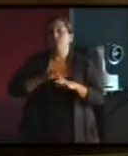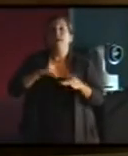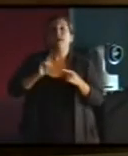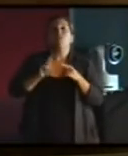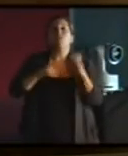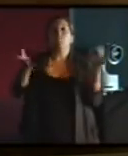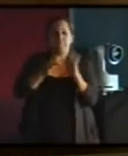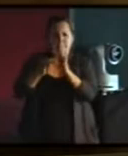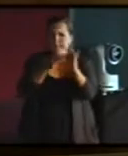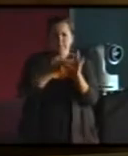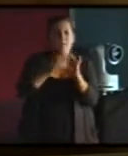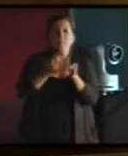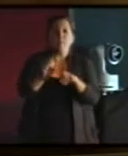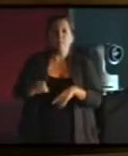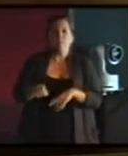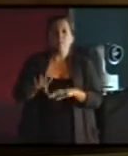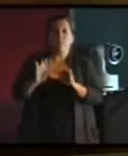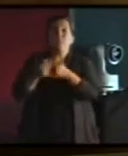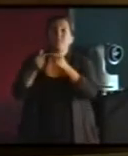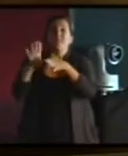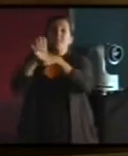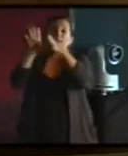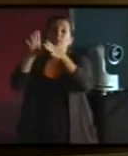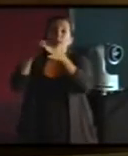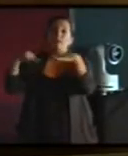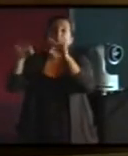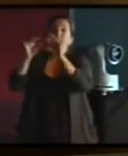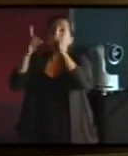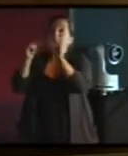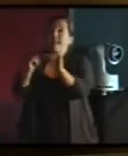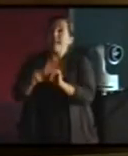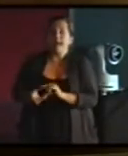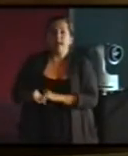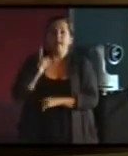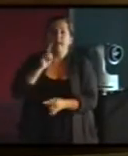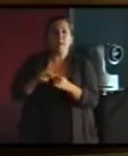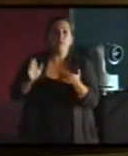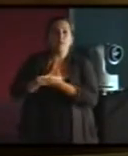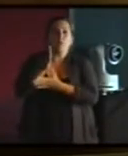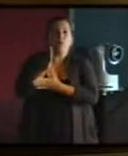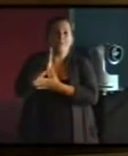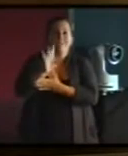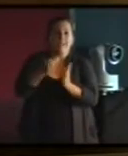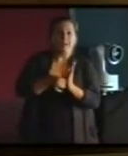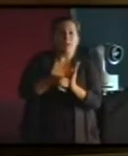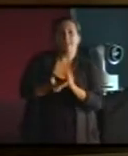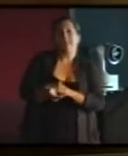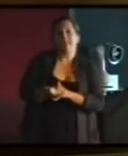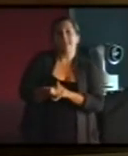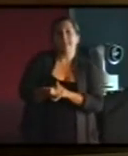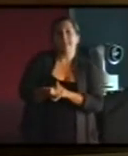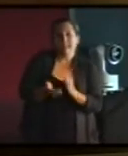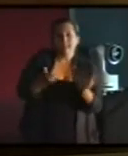rassembler. Et que, à l'image de la société libanaise, si on parle de projet, au lieu de parler d'identité. Et donc, on est